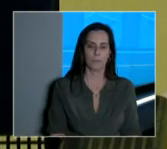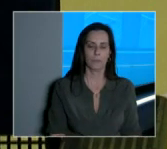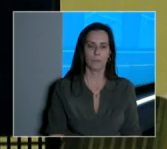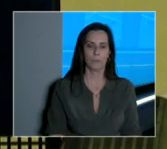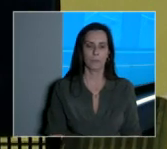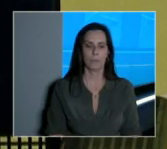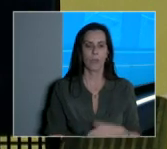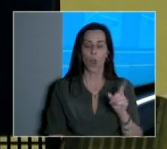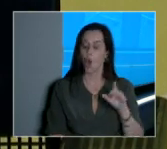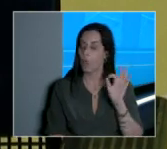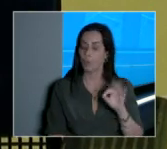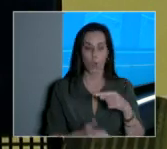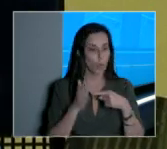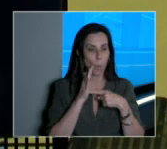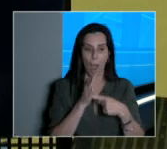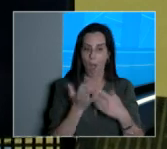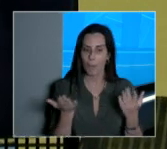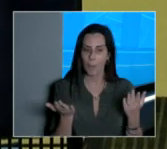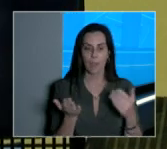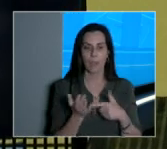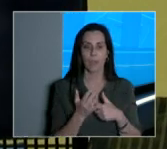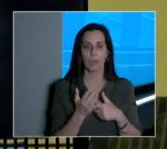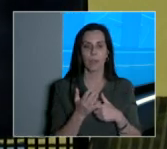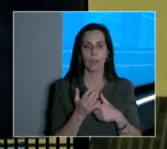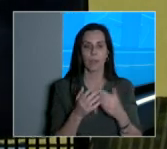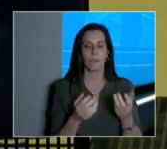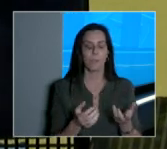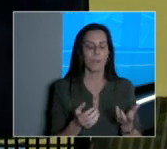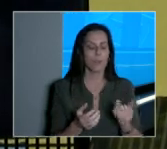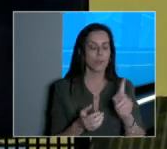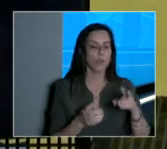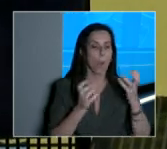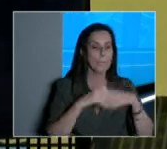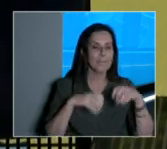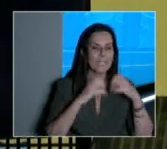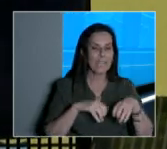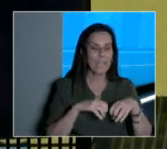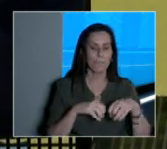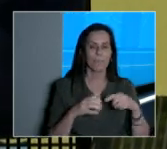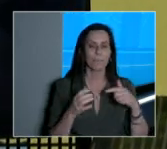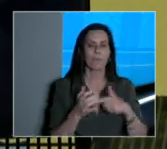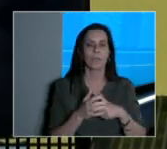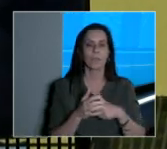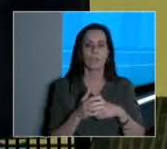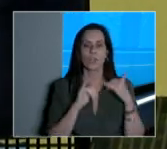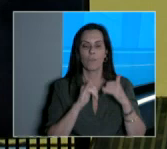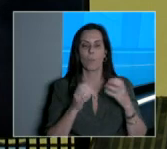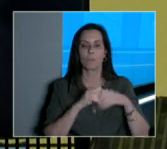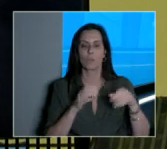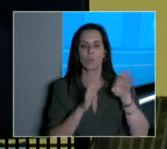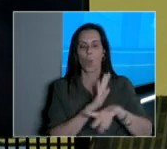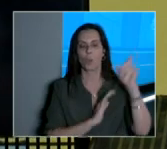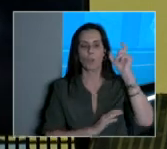זאת אומרת, לא לפגוע לדוגמה במגדלי הביצים למאכל על ידי זה שהביאו ביצים יותר